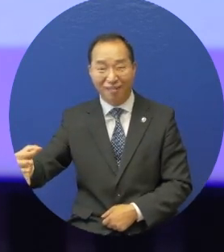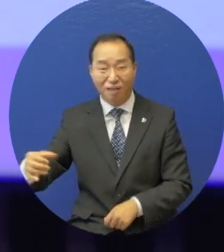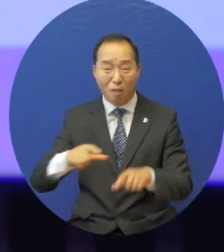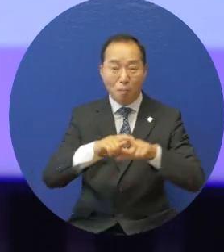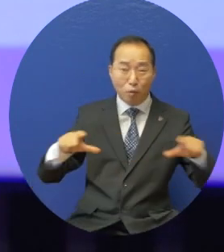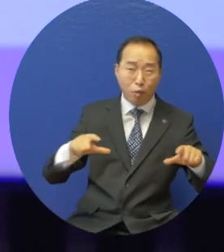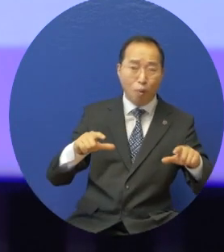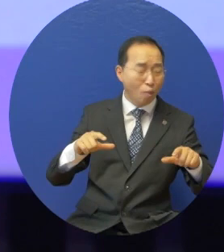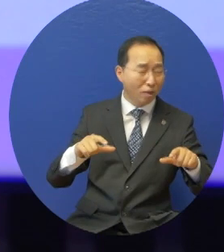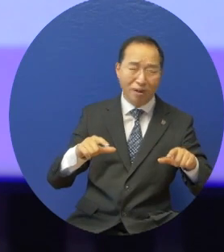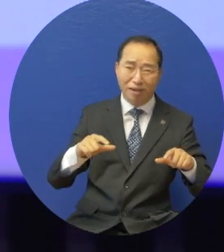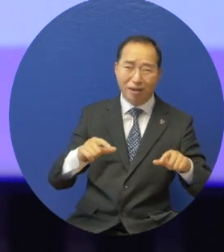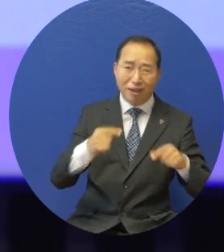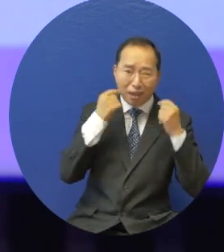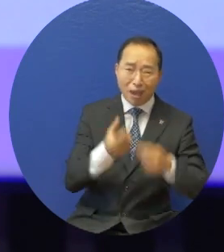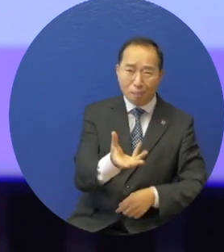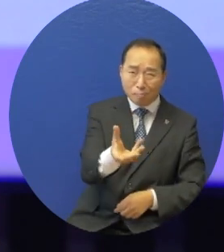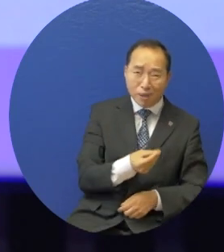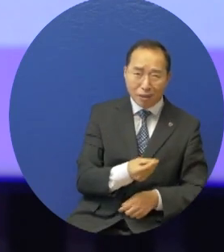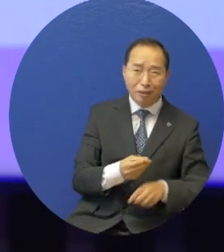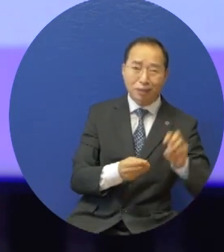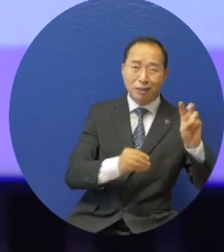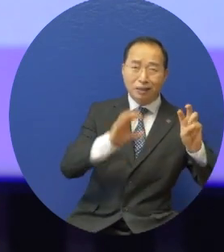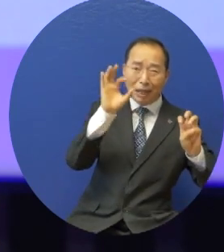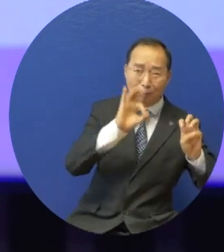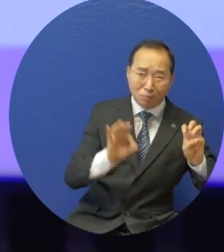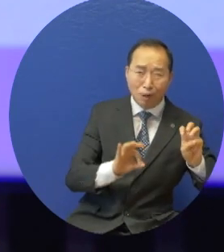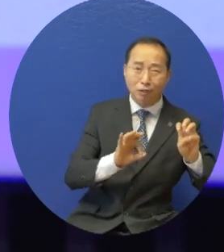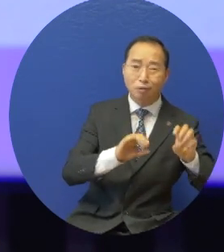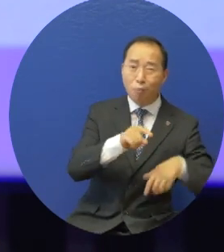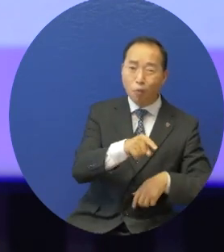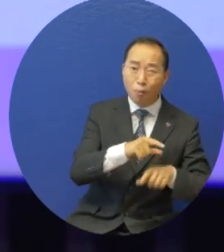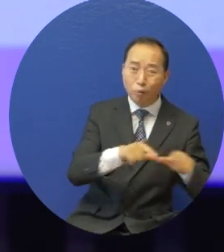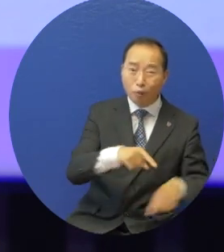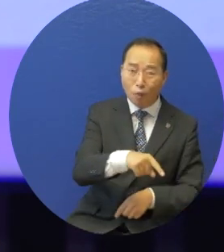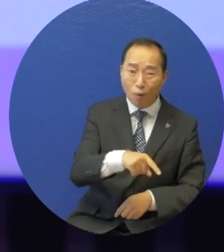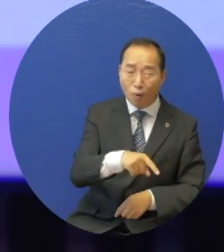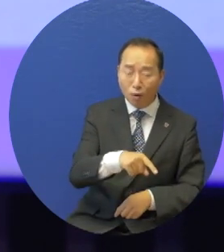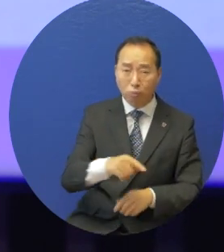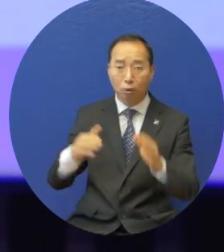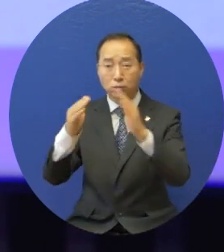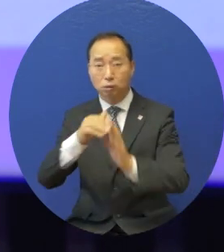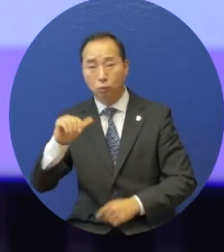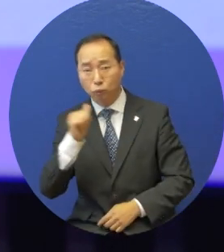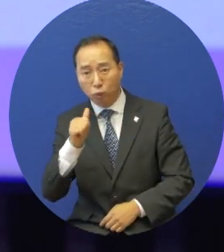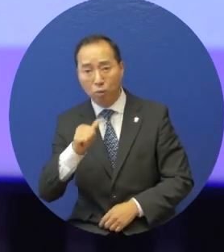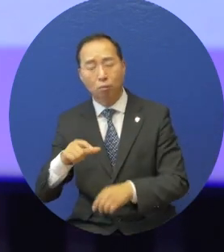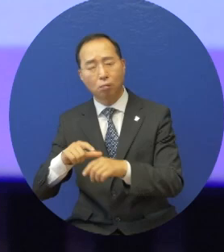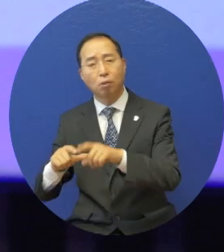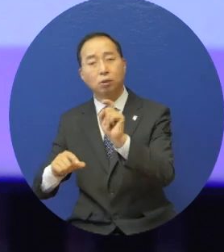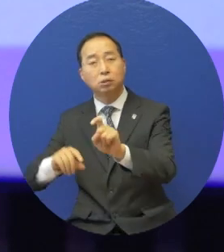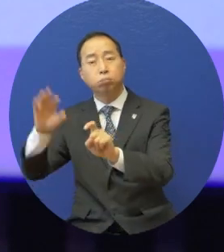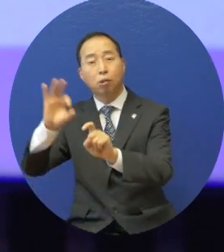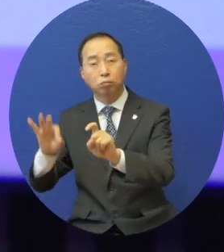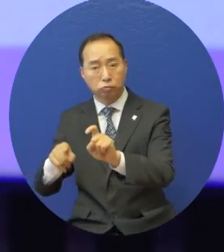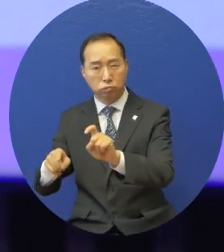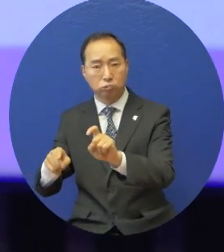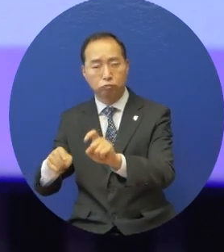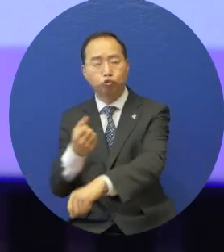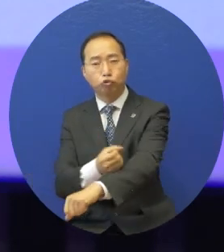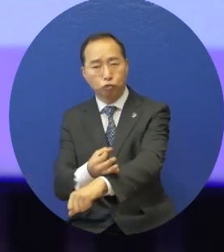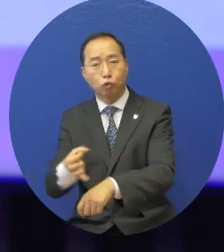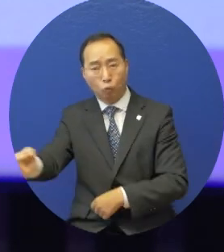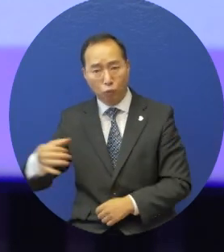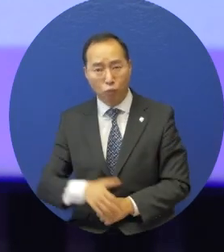사채가 보통 30% 50% 이제 고액 사채가 있었기 때문에 이런 집주름의 어떤 그 중개수수료 같은 경우도 그렇게